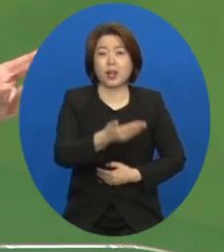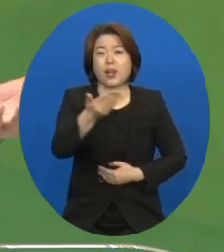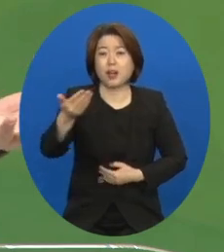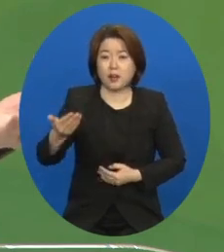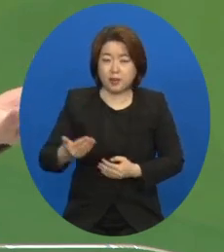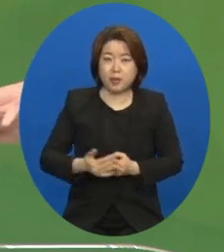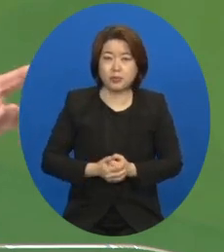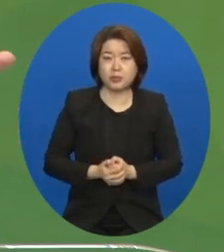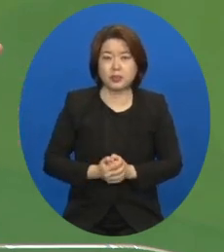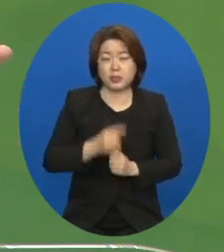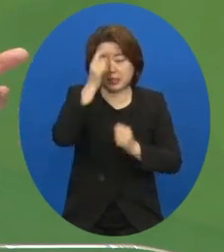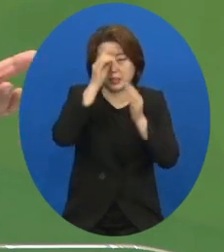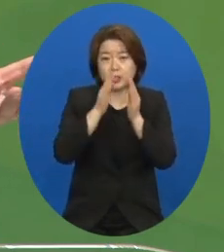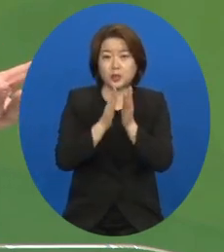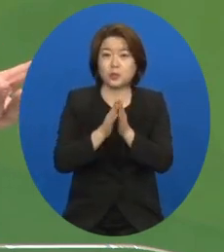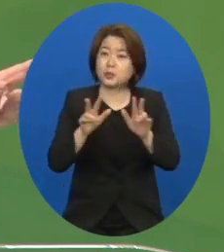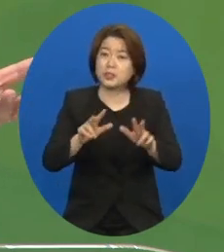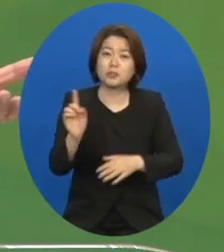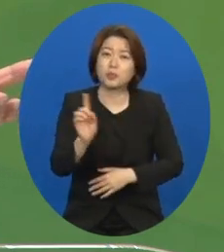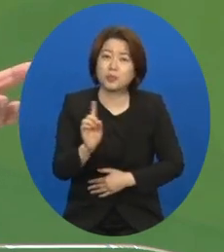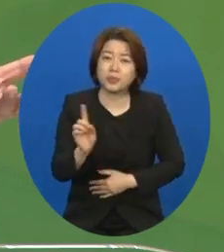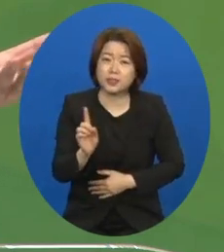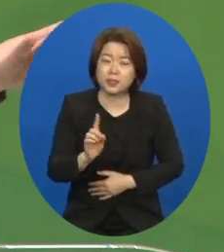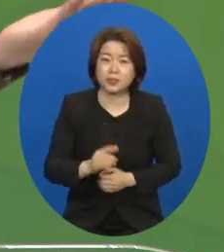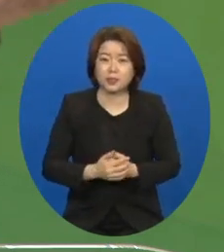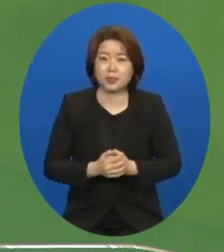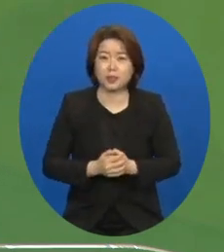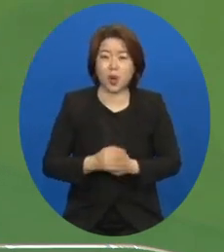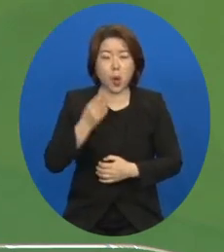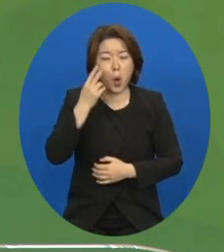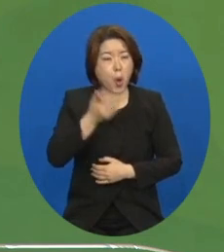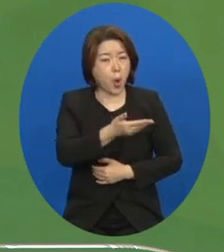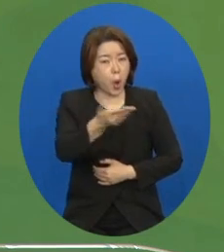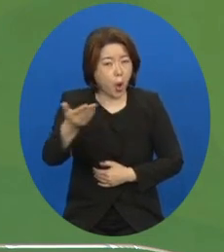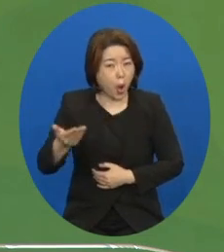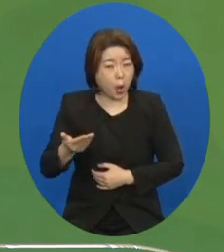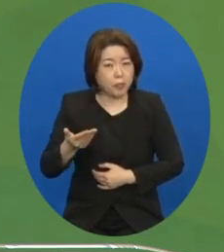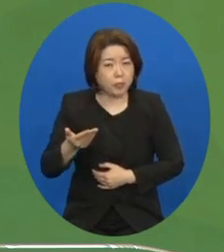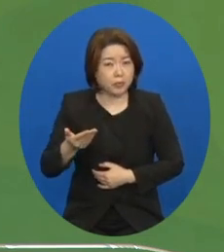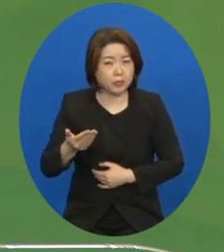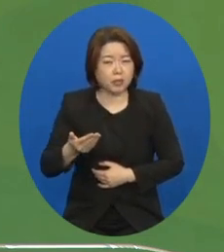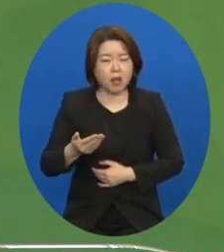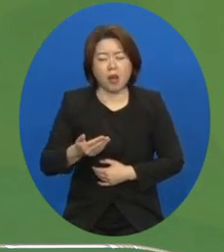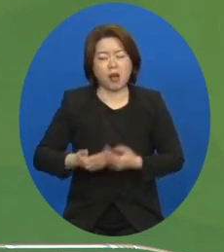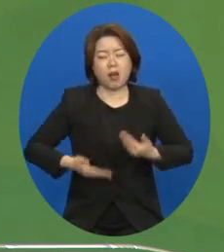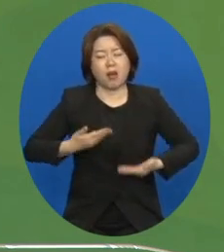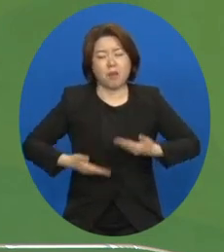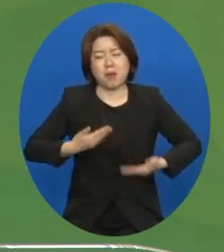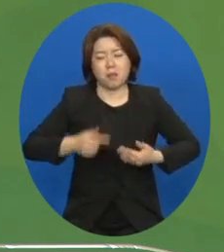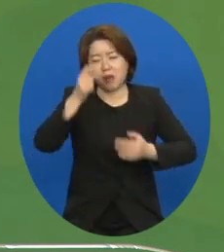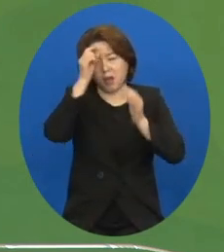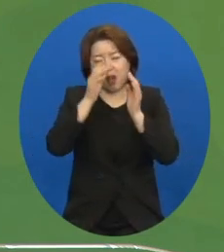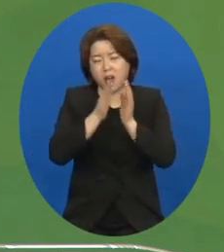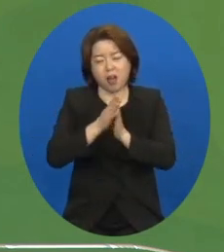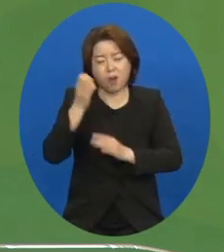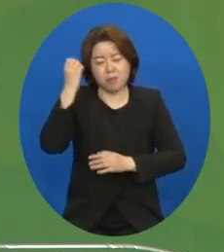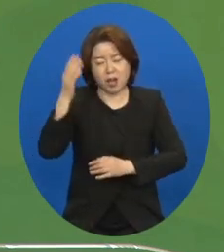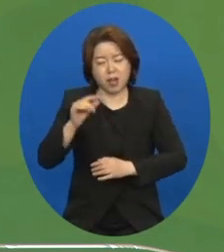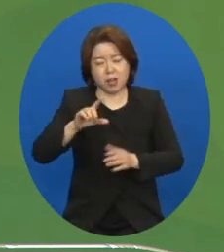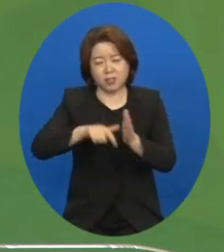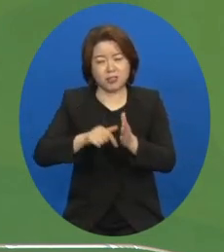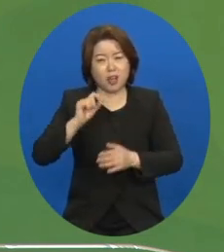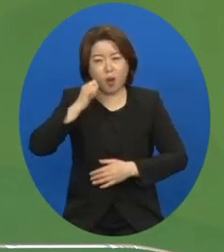여러분 기도는 어떠세요? 혹시 여러분 중에 너무 바빠서 기도할 시간을